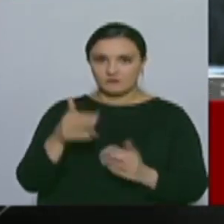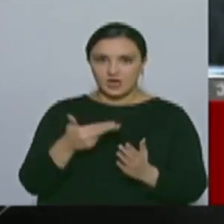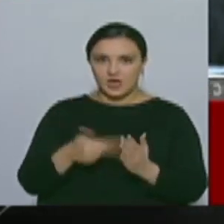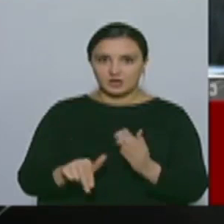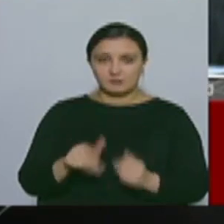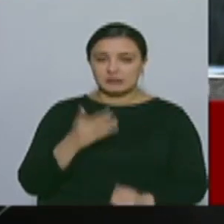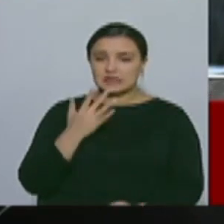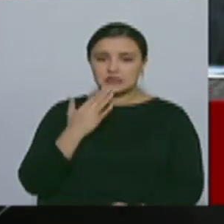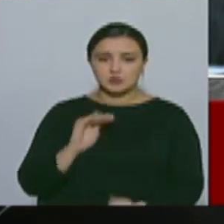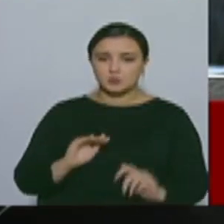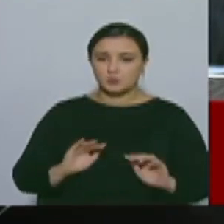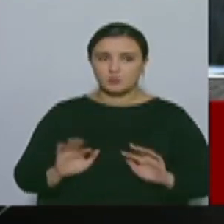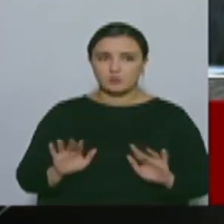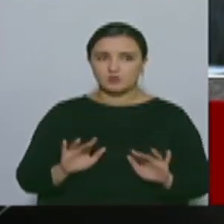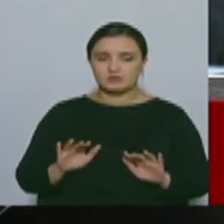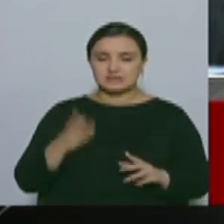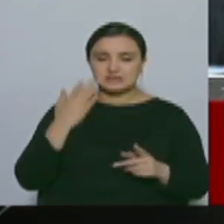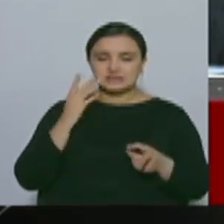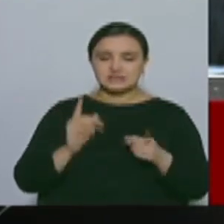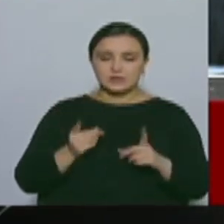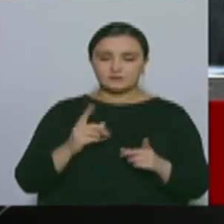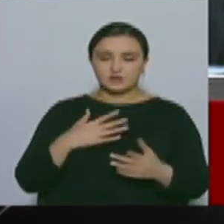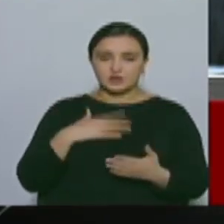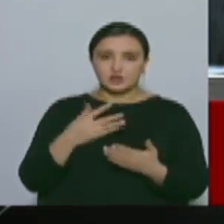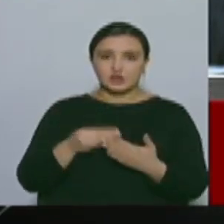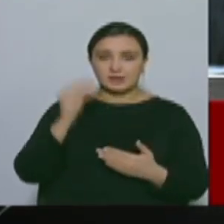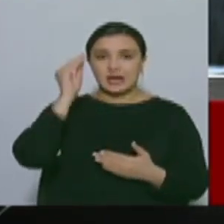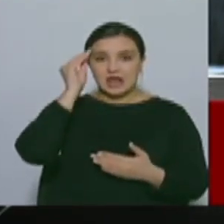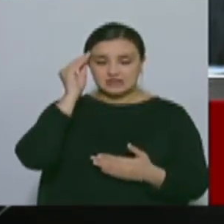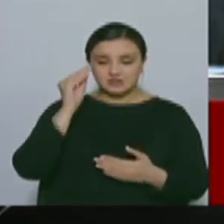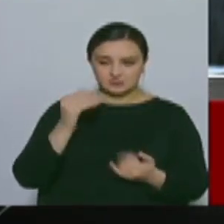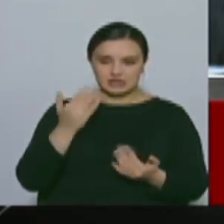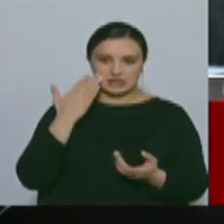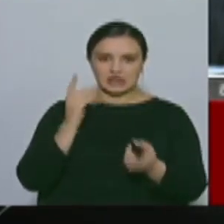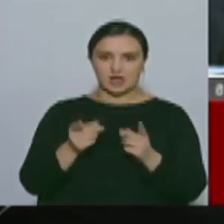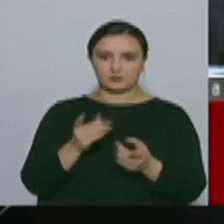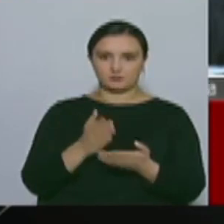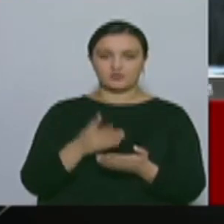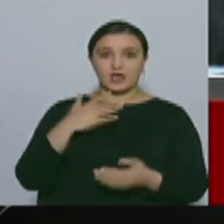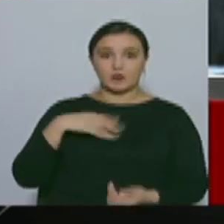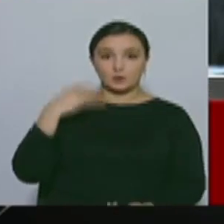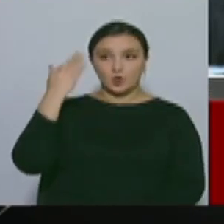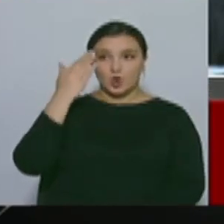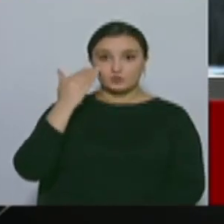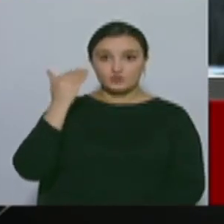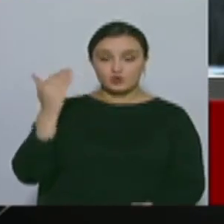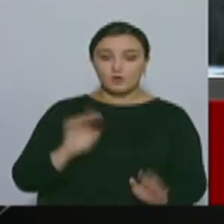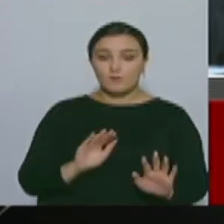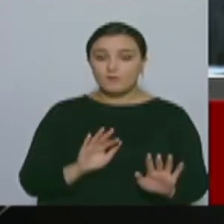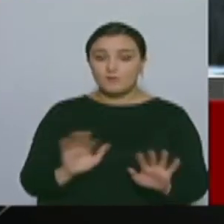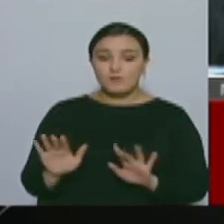ანუ ნაციონალური მოძრაობის, ანუ სინამდვილეში ჩემი აზრით, რაც რეალურად ხდება ის, რომ ქართული ოცნების